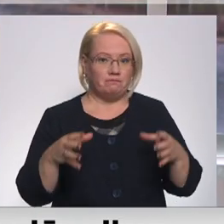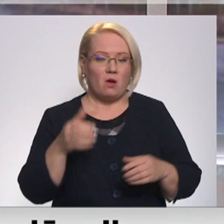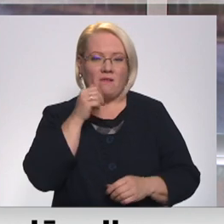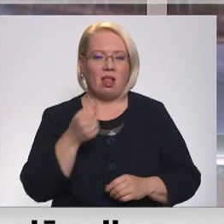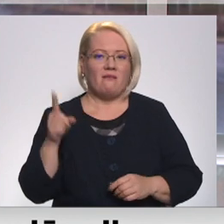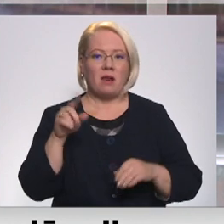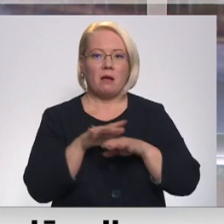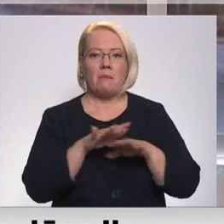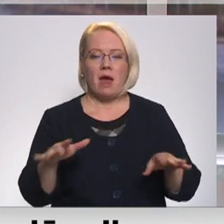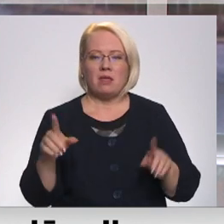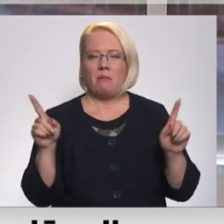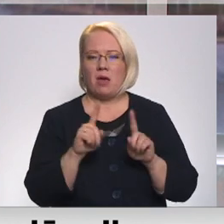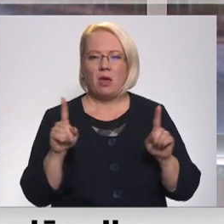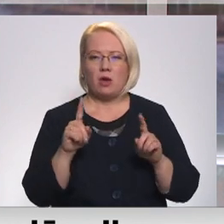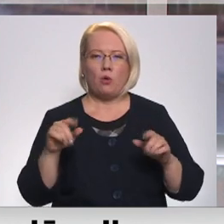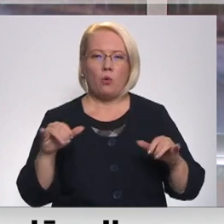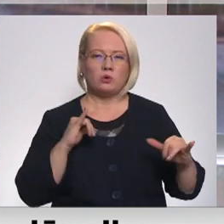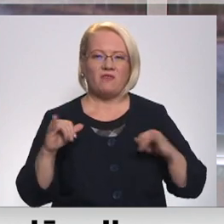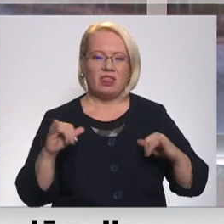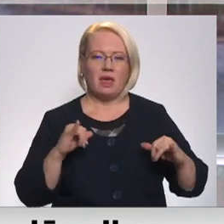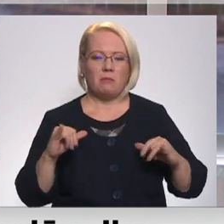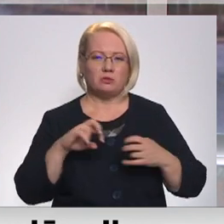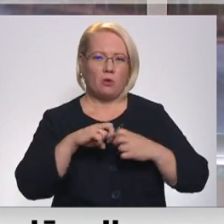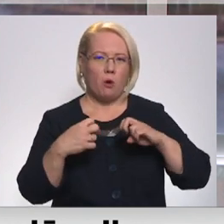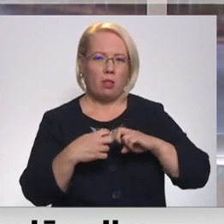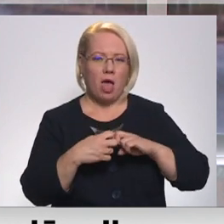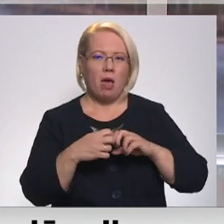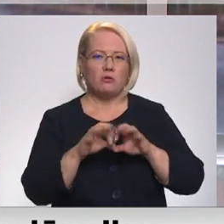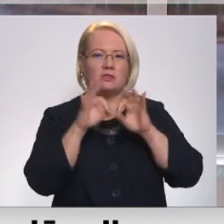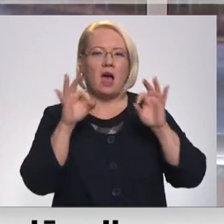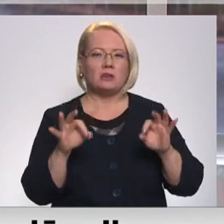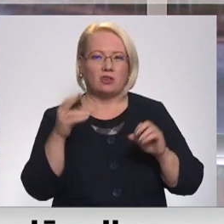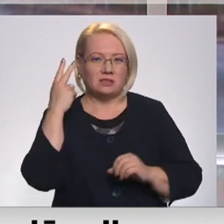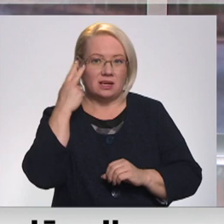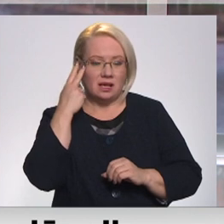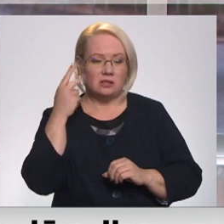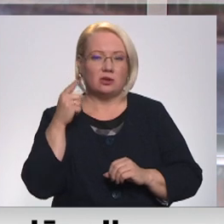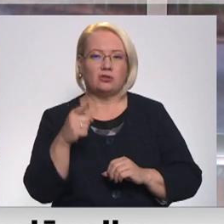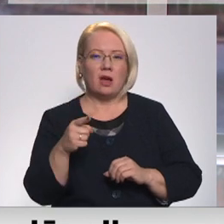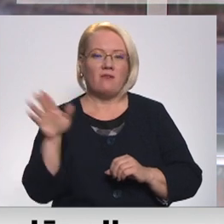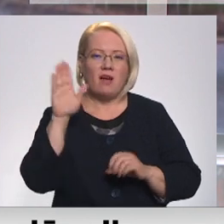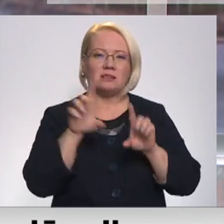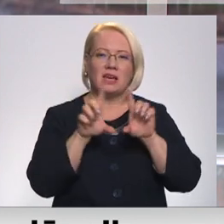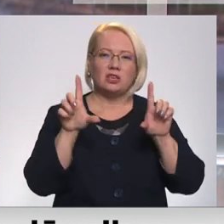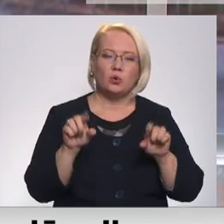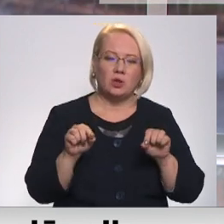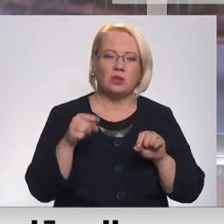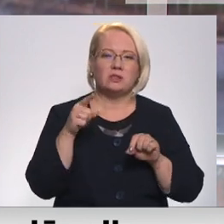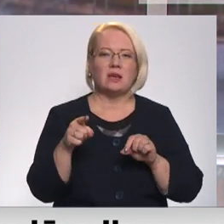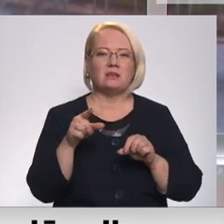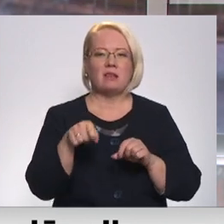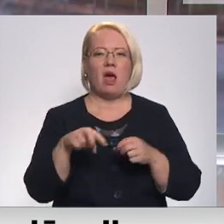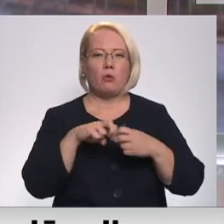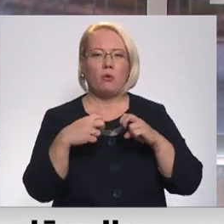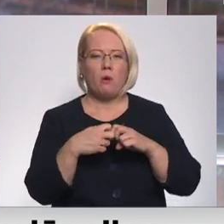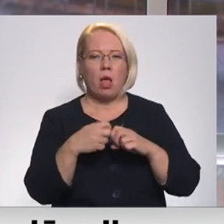vairāk bērniem pastāv uzvedības problēmu iestāšanās risks. Pētot valsts institūciju darbu ar šādu problēmu saulaicīgu